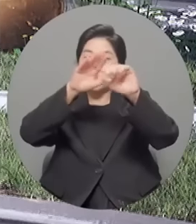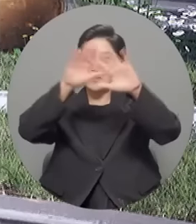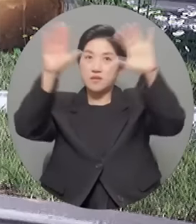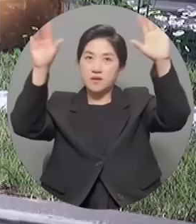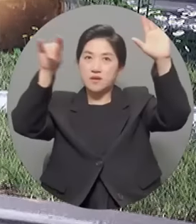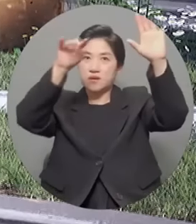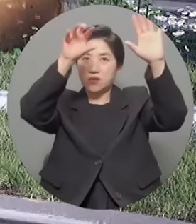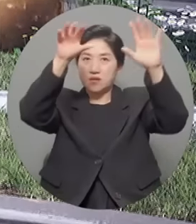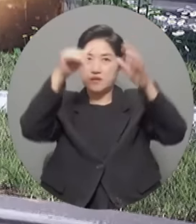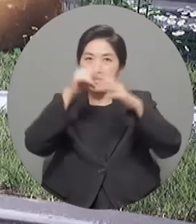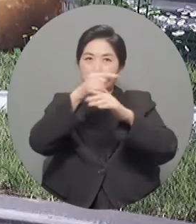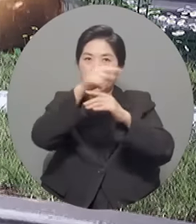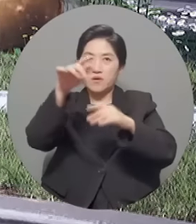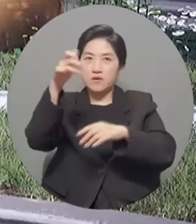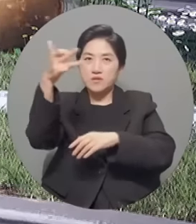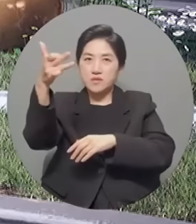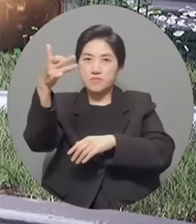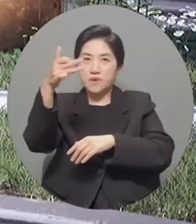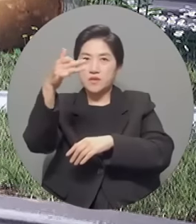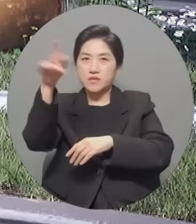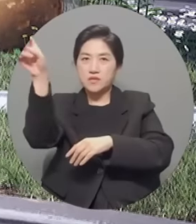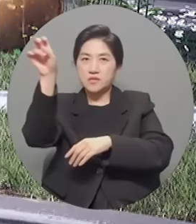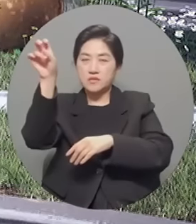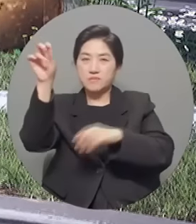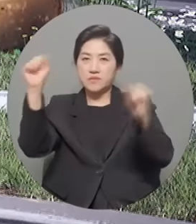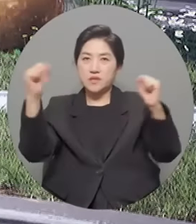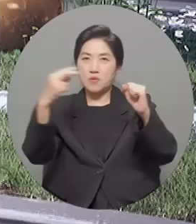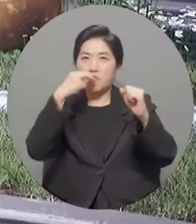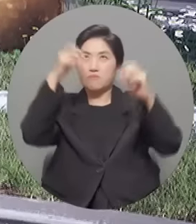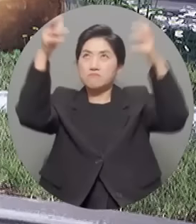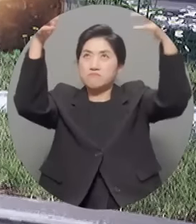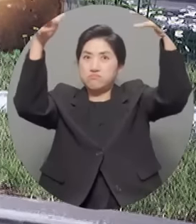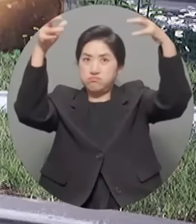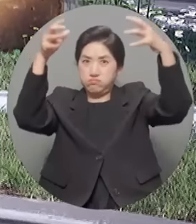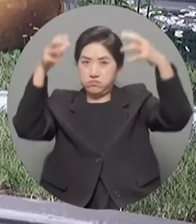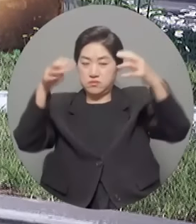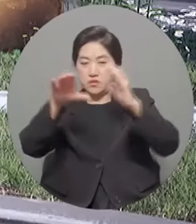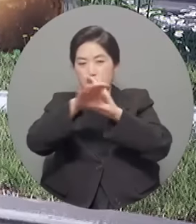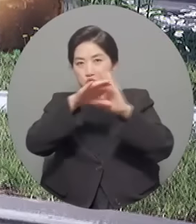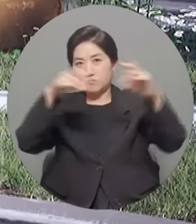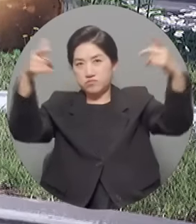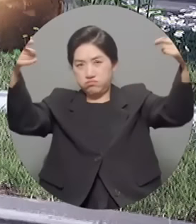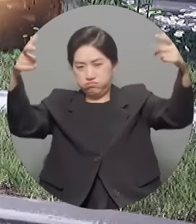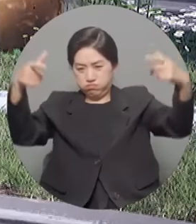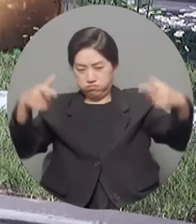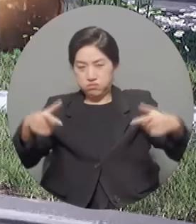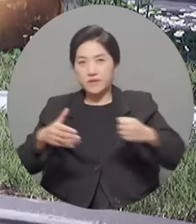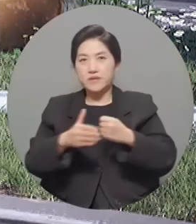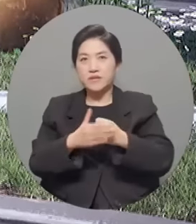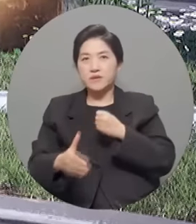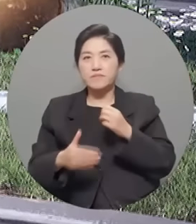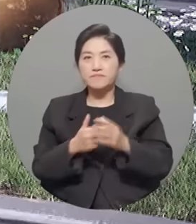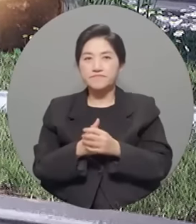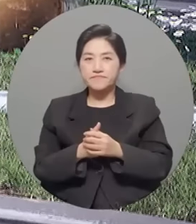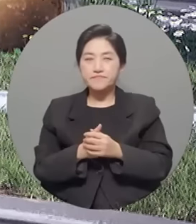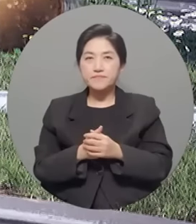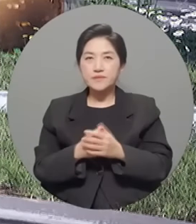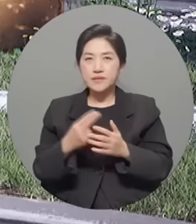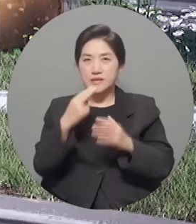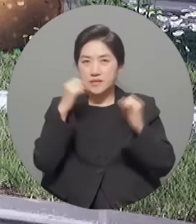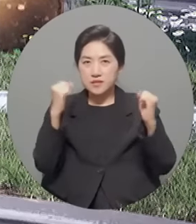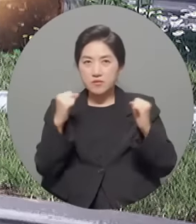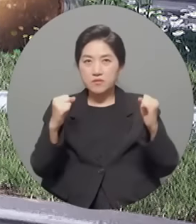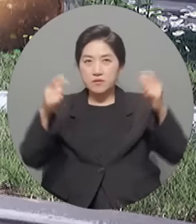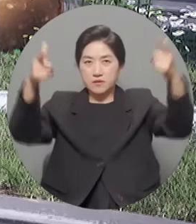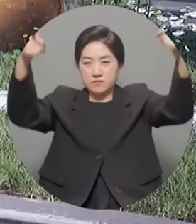상황입니다. 영하 18도에서 20도를 밑도는 찬 공기가 중부지방 쪽을 뒤덮겠습니다. 이렇게 찬 공기가